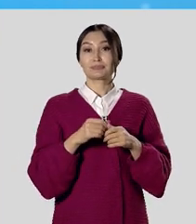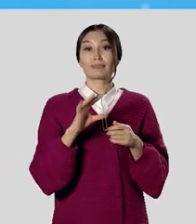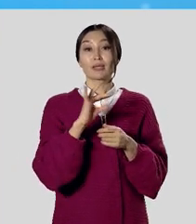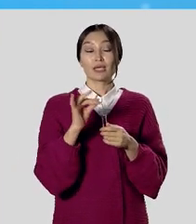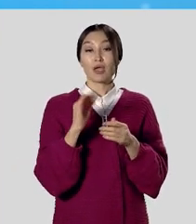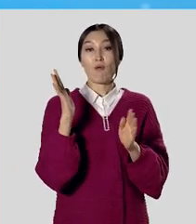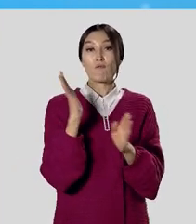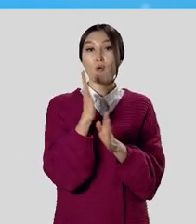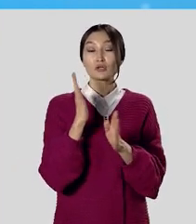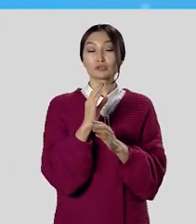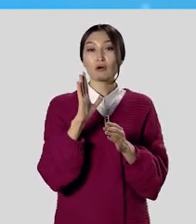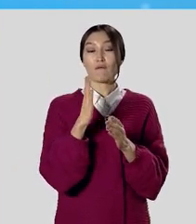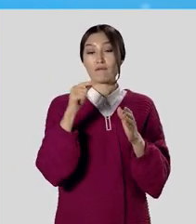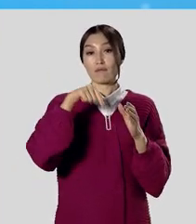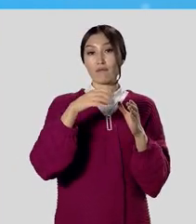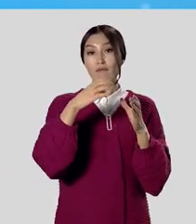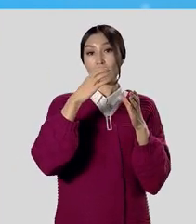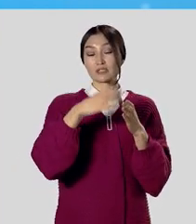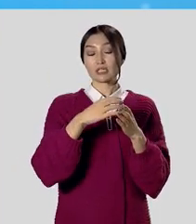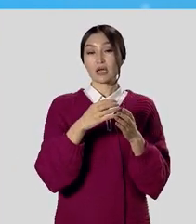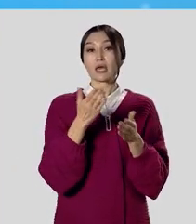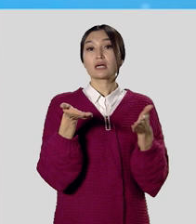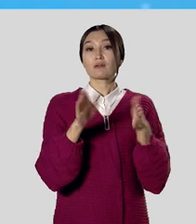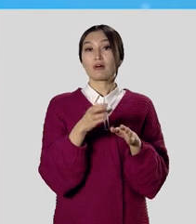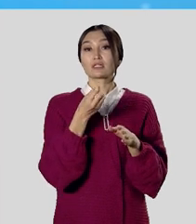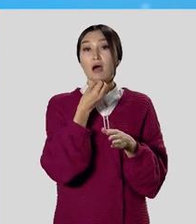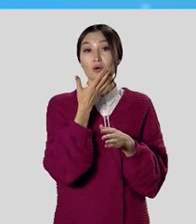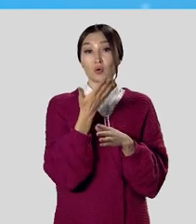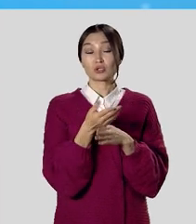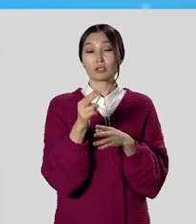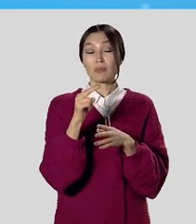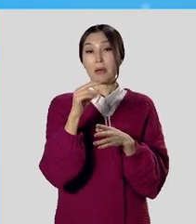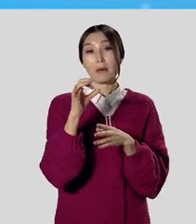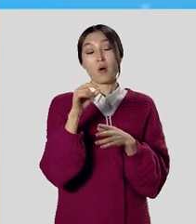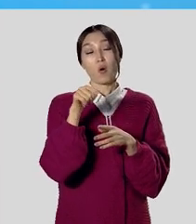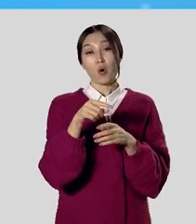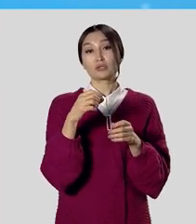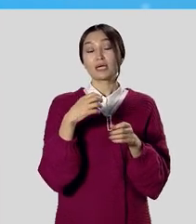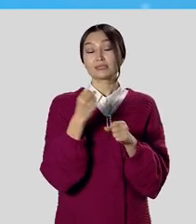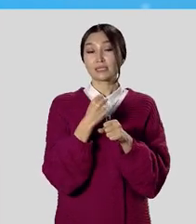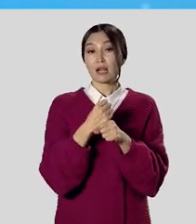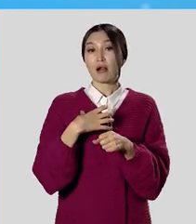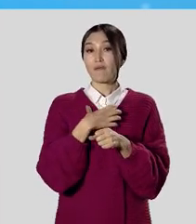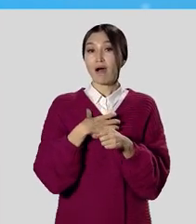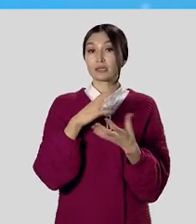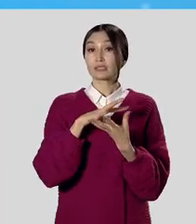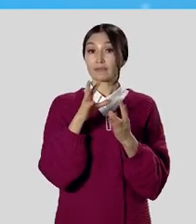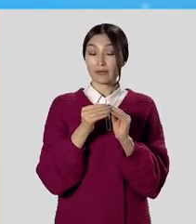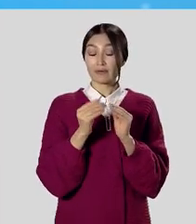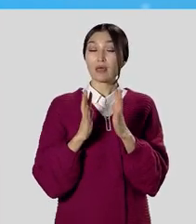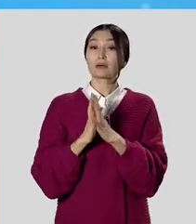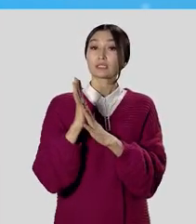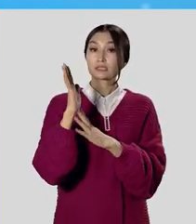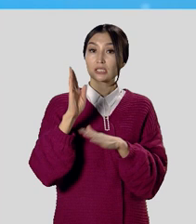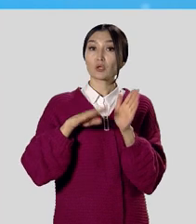Следовательно, воздух в сосуде оставался хорошим. Пристли сделал важный вывод.